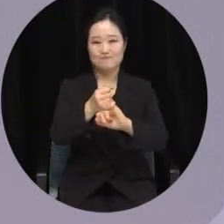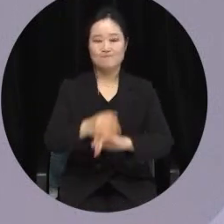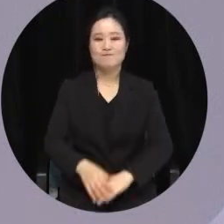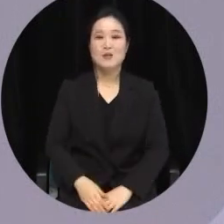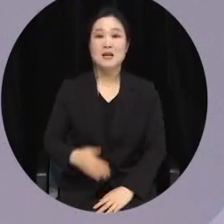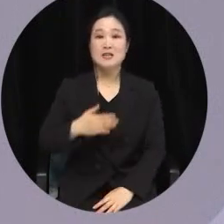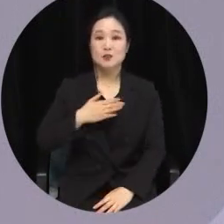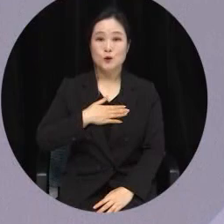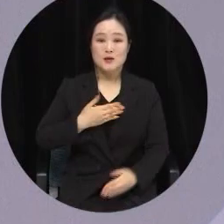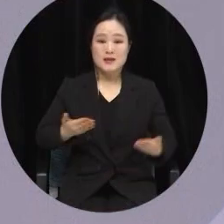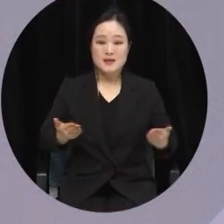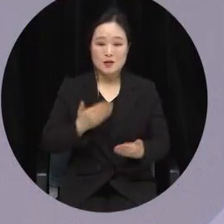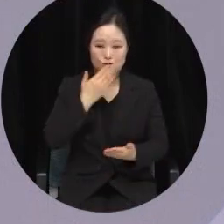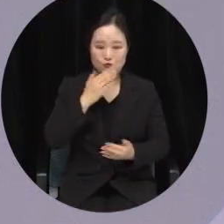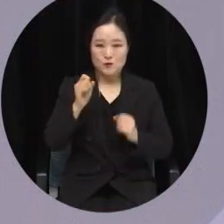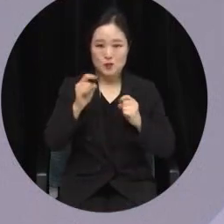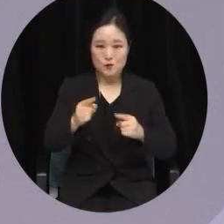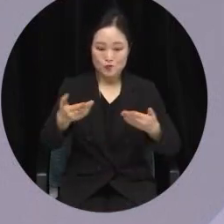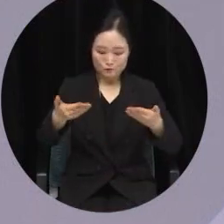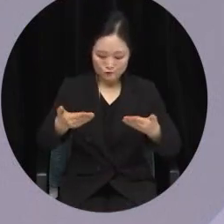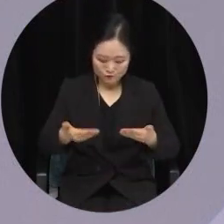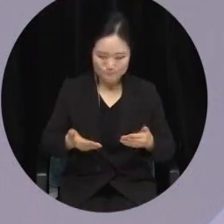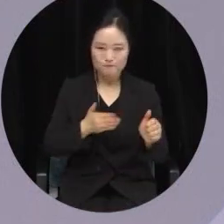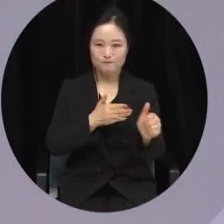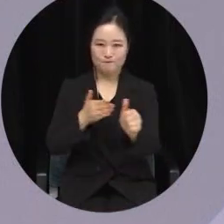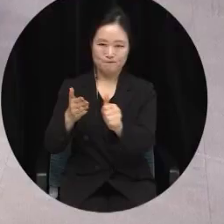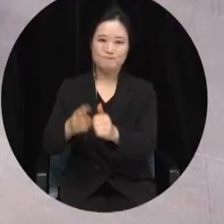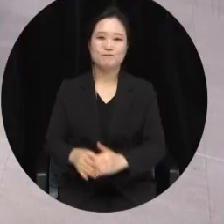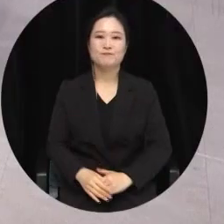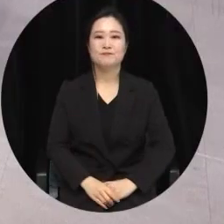저에게 일할 기회를 주십시오.